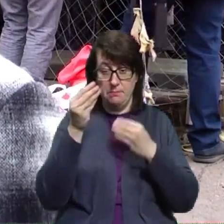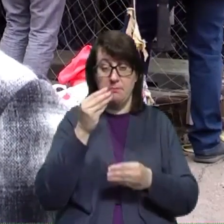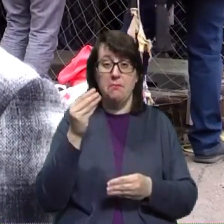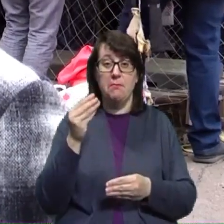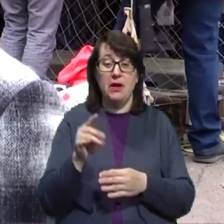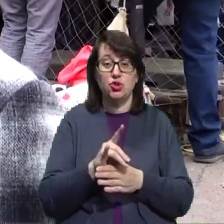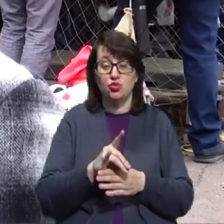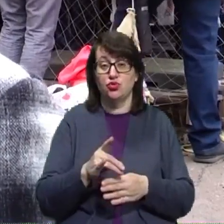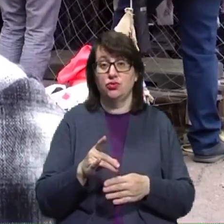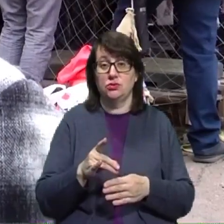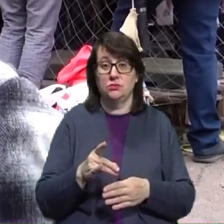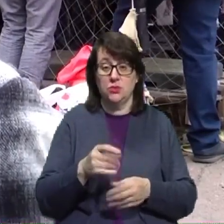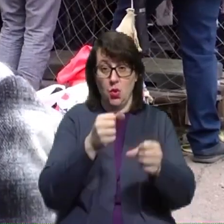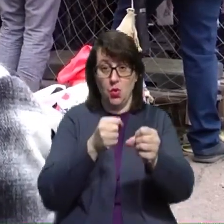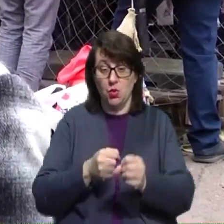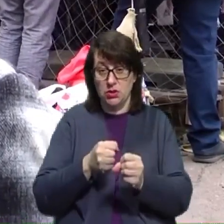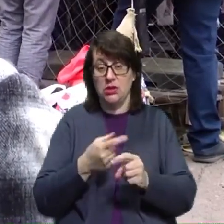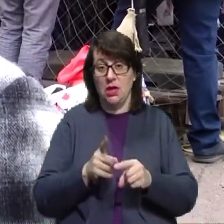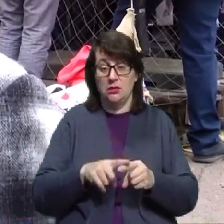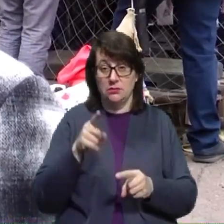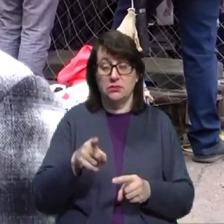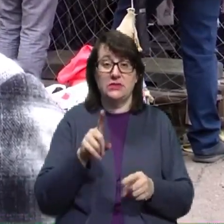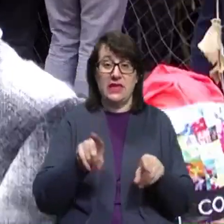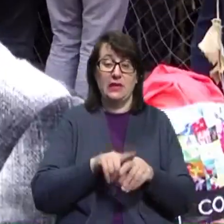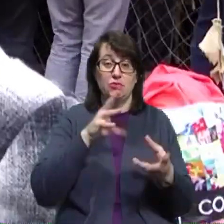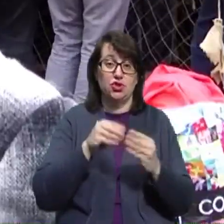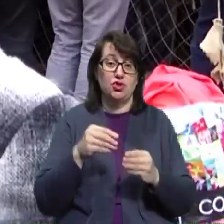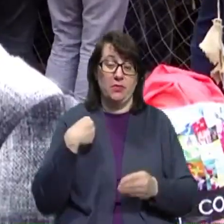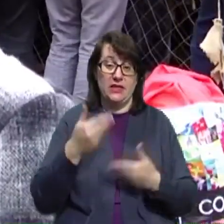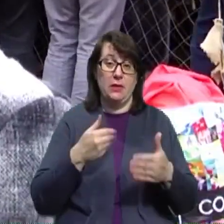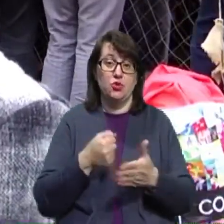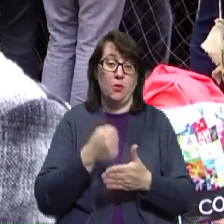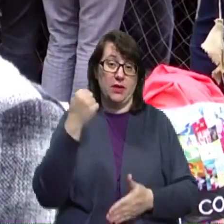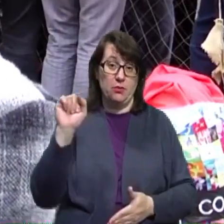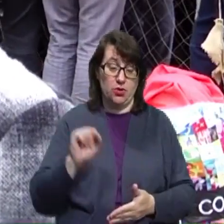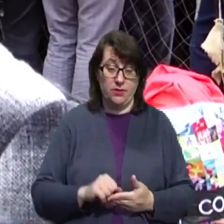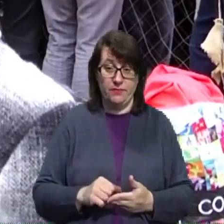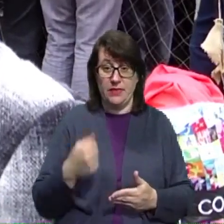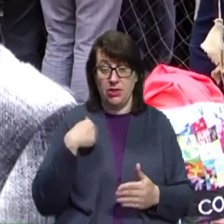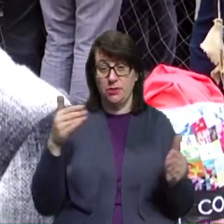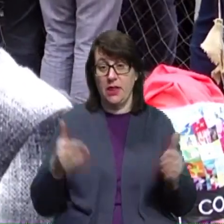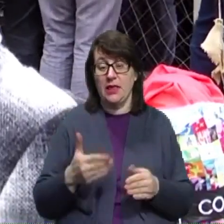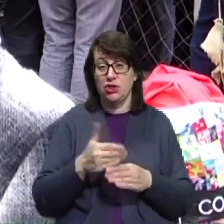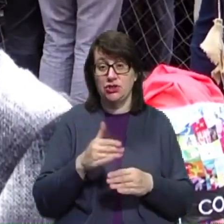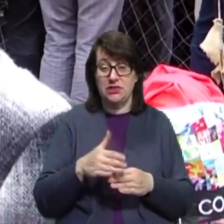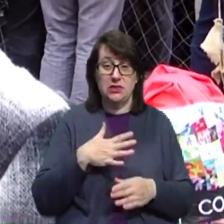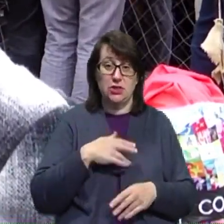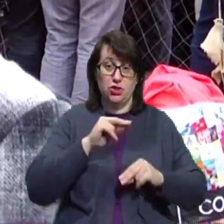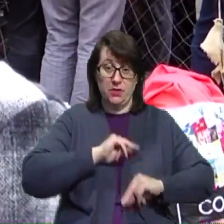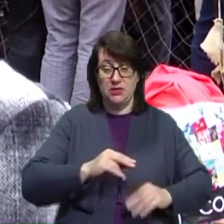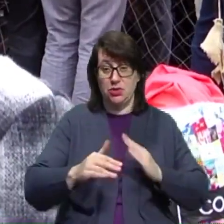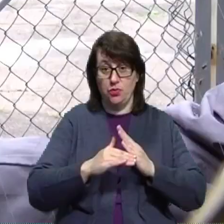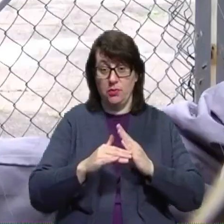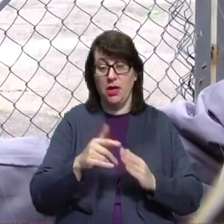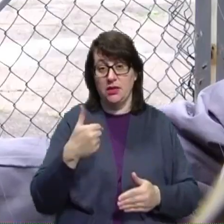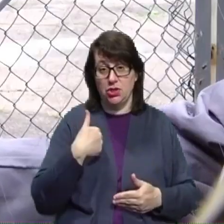орудія. І таким чином ми йдемо до перемоги. Наша маленька частинка нашої праці, вона допомагає нашій